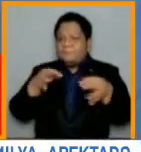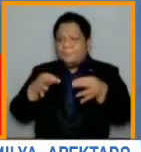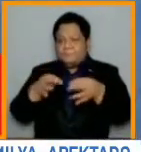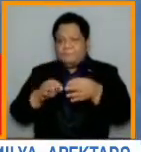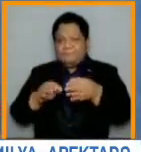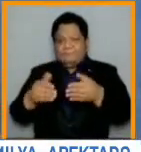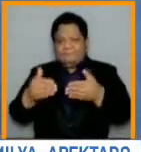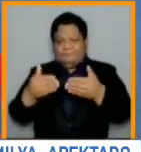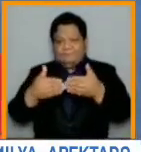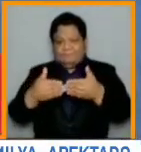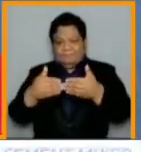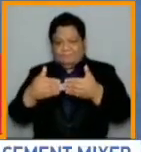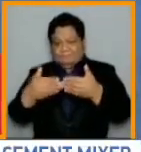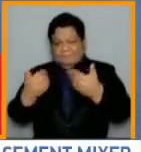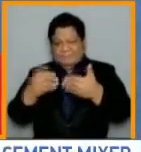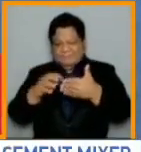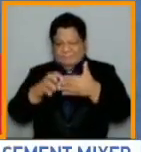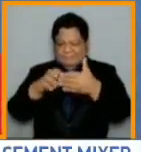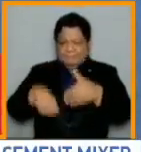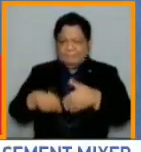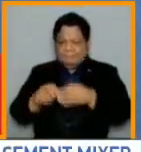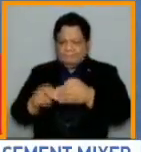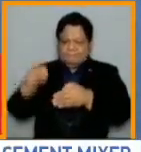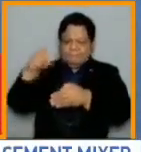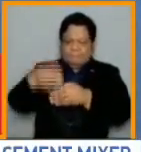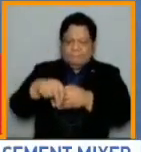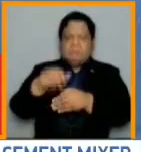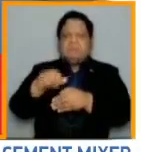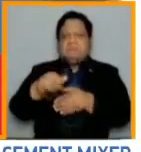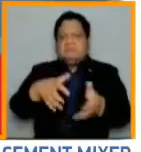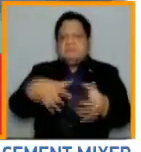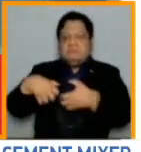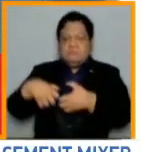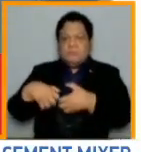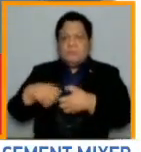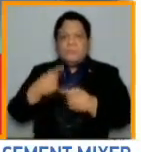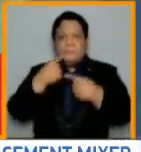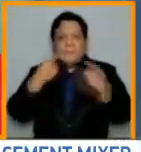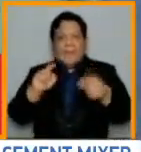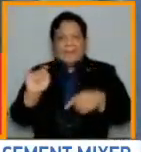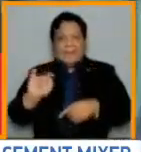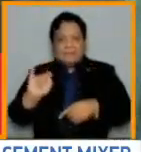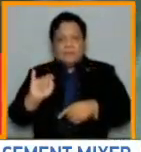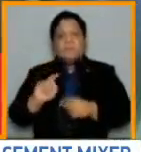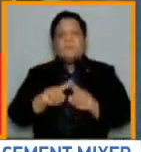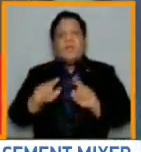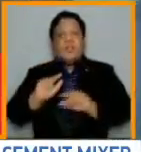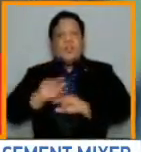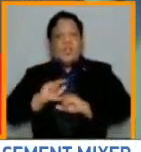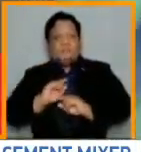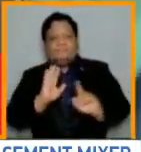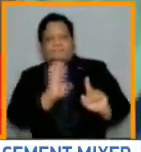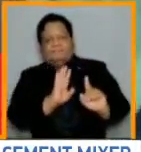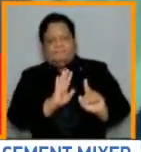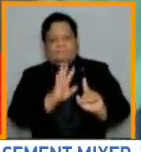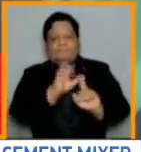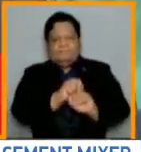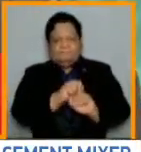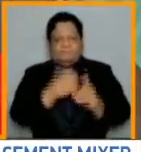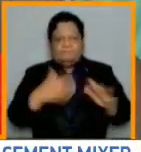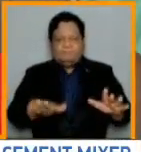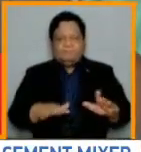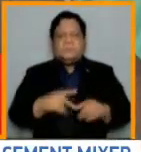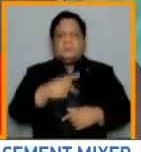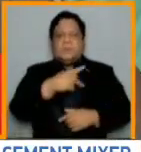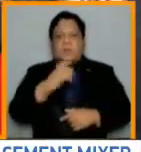yan. Nakasakay pa nga ron ng taxi si Dulce, pero naharang ng isa pang guard, kaya nahuli. Hawak ng Pasay City Police si Dulce at maharap